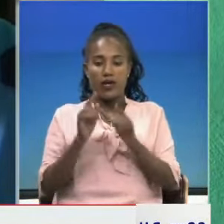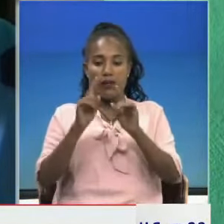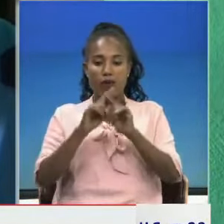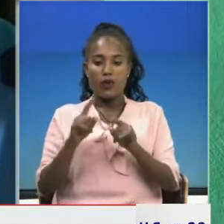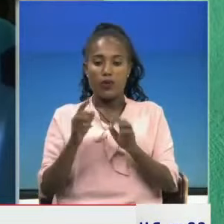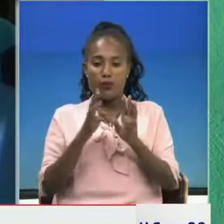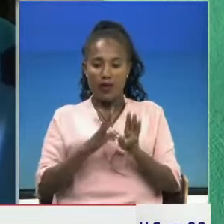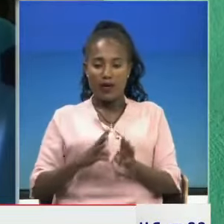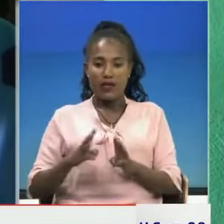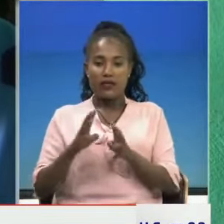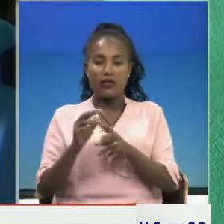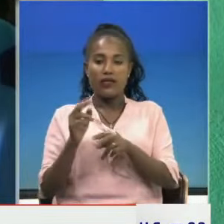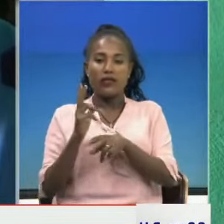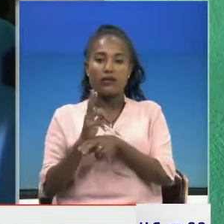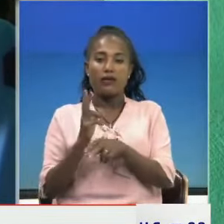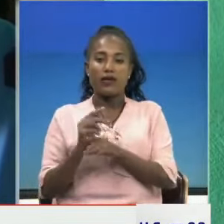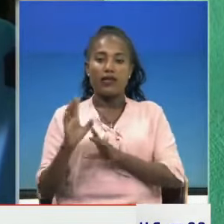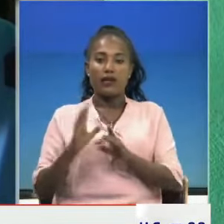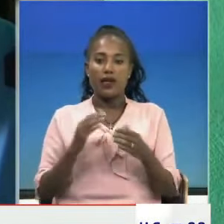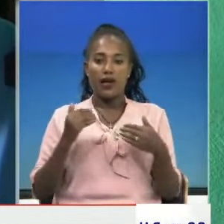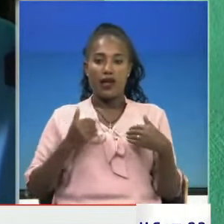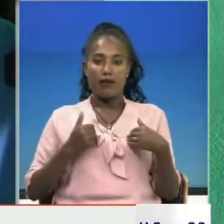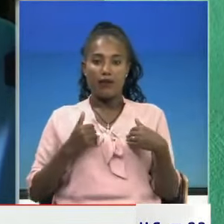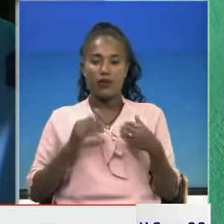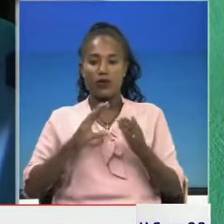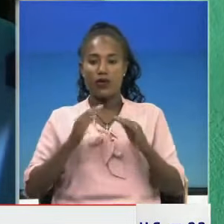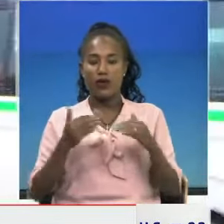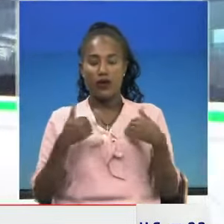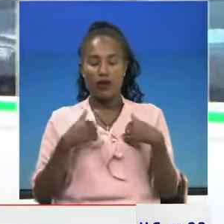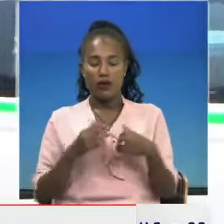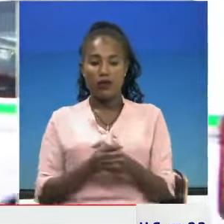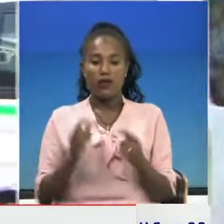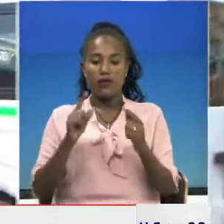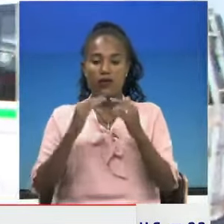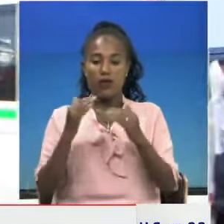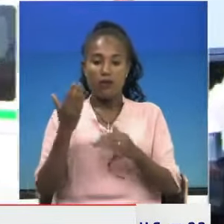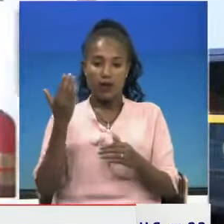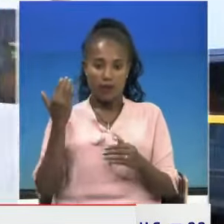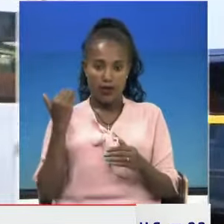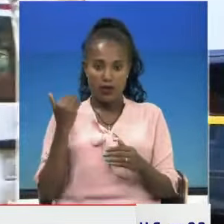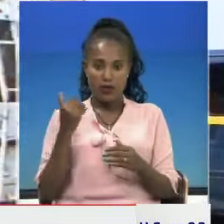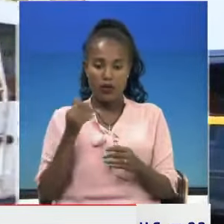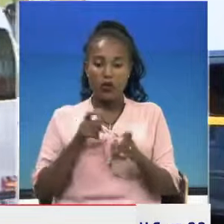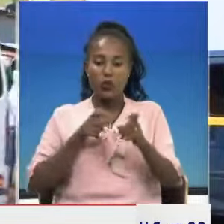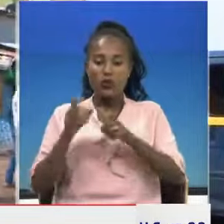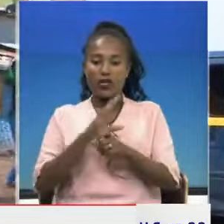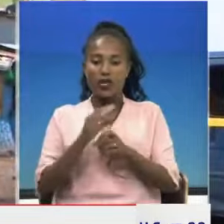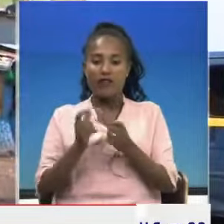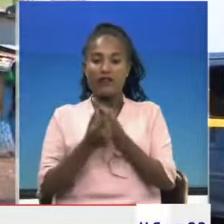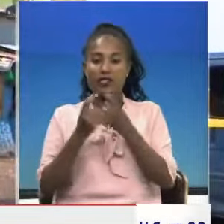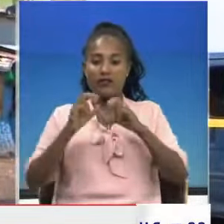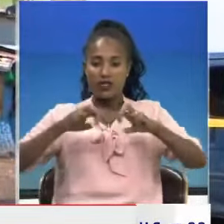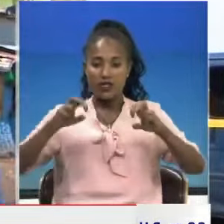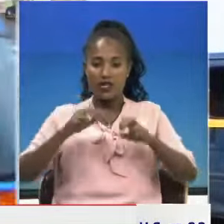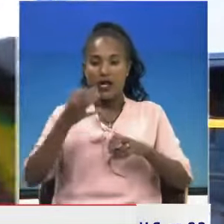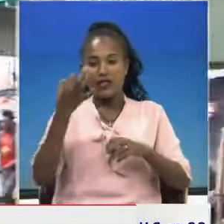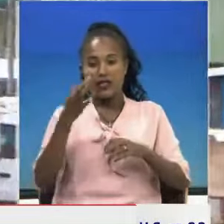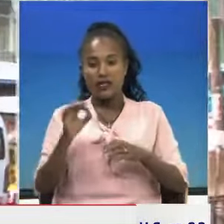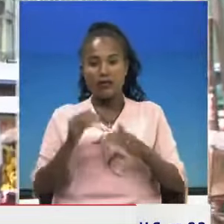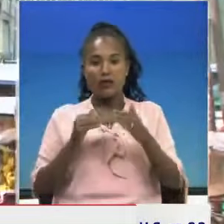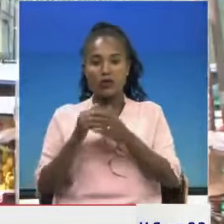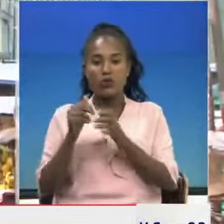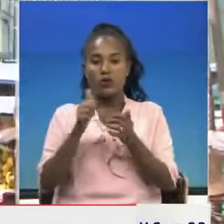ለየት ባለ መንገድ ጥበቃ እየተደረገ ያለበት ሁኔታ ነው ያለው። እስካሁን በነበራቸው የቁጥጥርና የፍተሻ ስራም 19